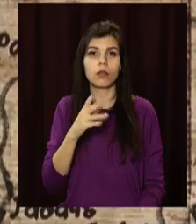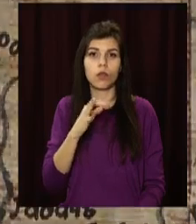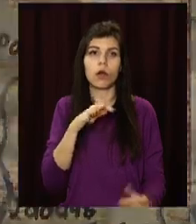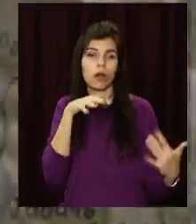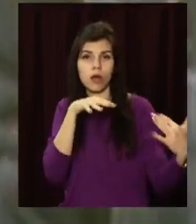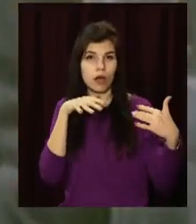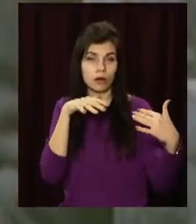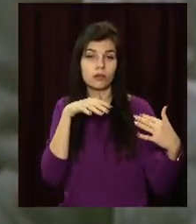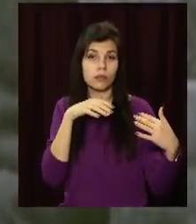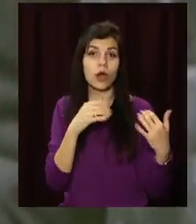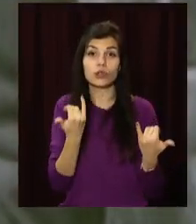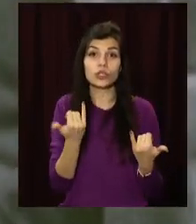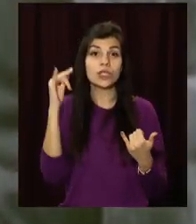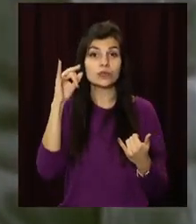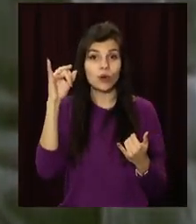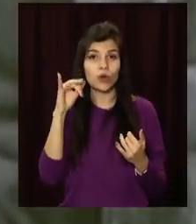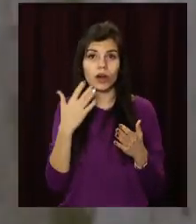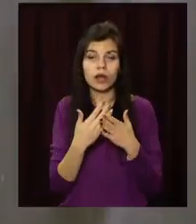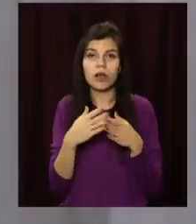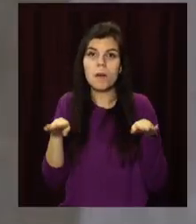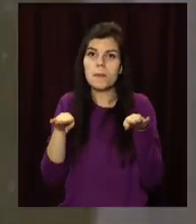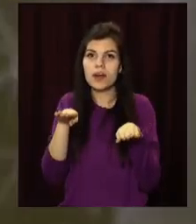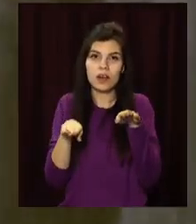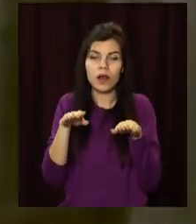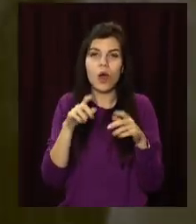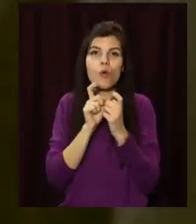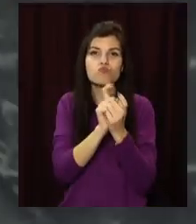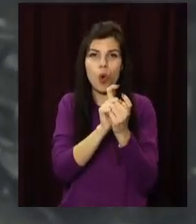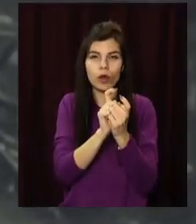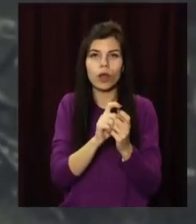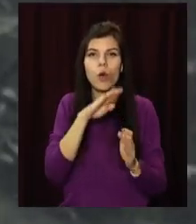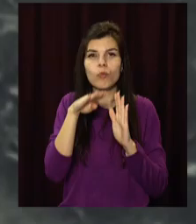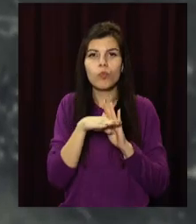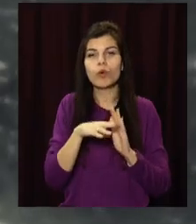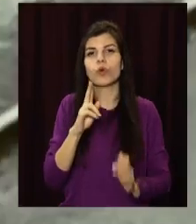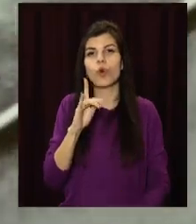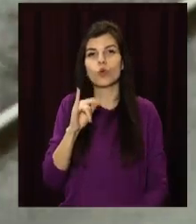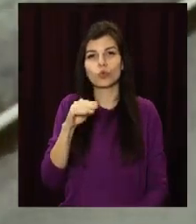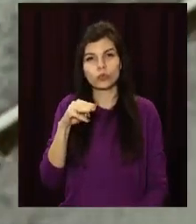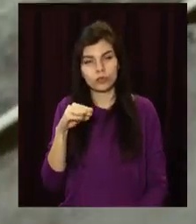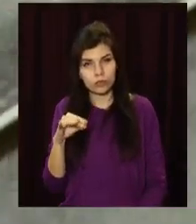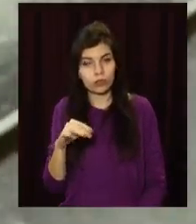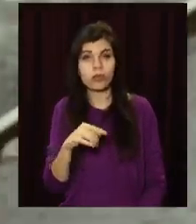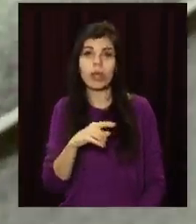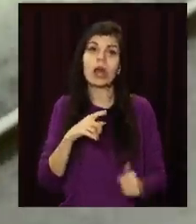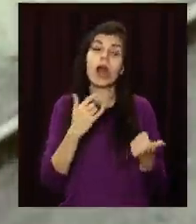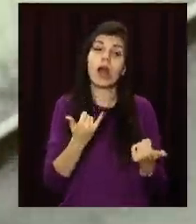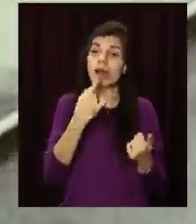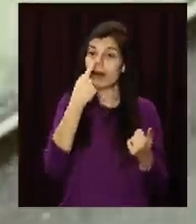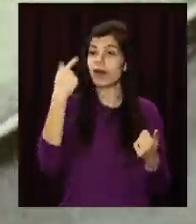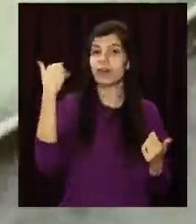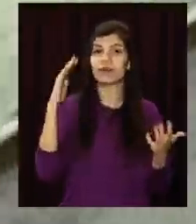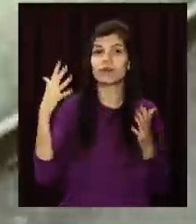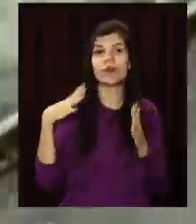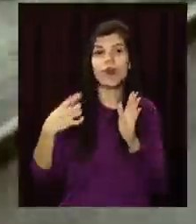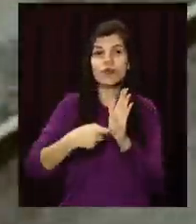дії українських солдатів дозволили відкласти похід більшовиків на Київ на кілька днів. Тоді загинули майже 100 наших вояків,